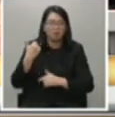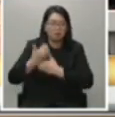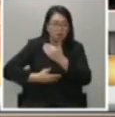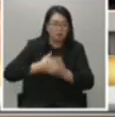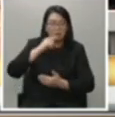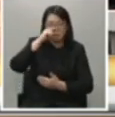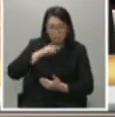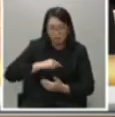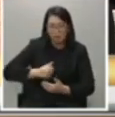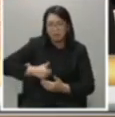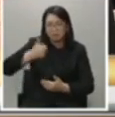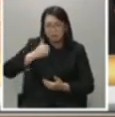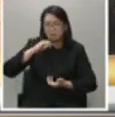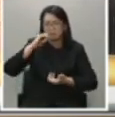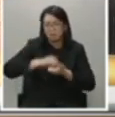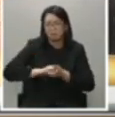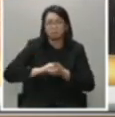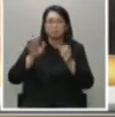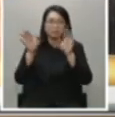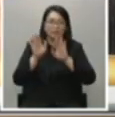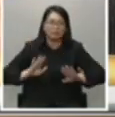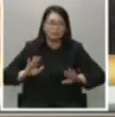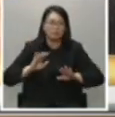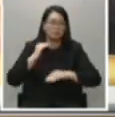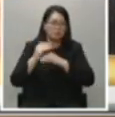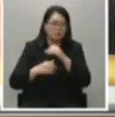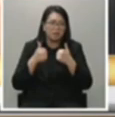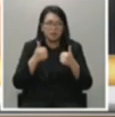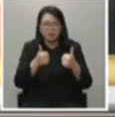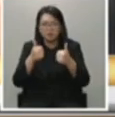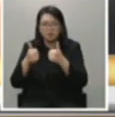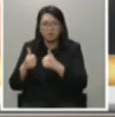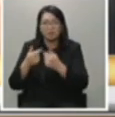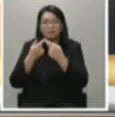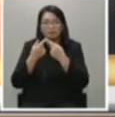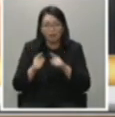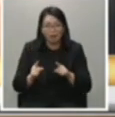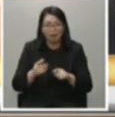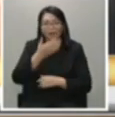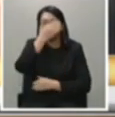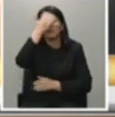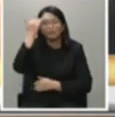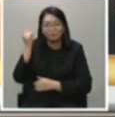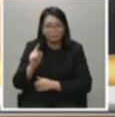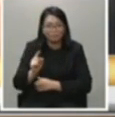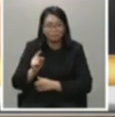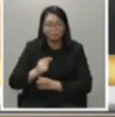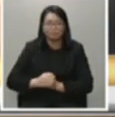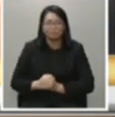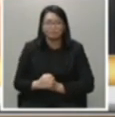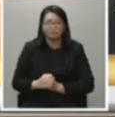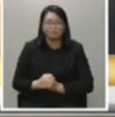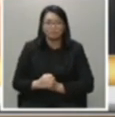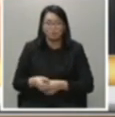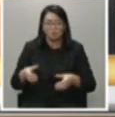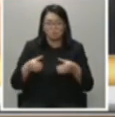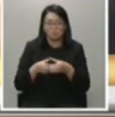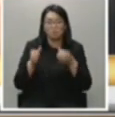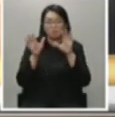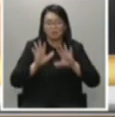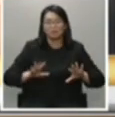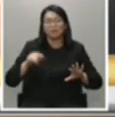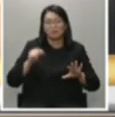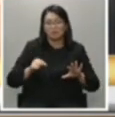ของไทยกับประเทศอาเซียนแต่ท่านประยุทธ์ค่ะคงลืมไปว่าประเทศในกลุ่มอาเซียน